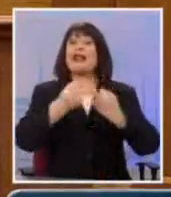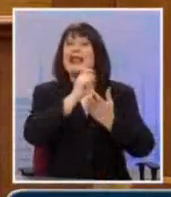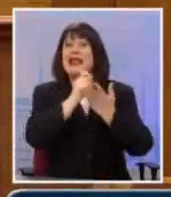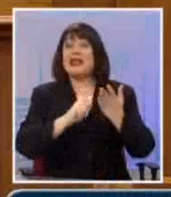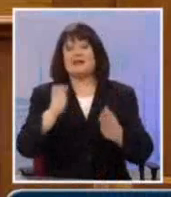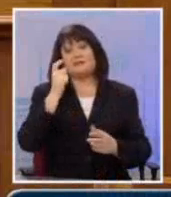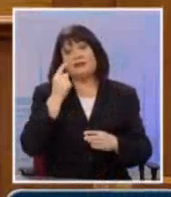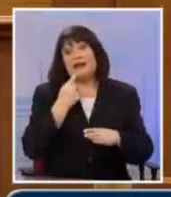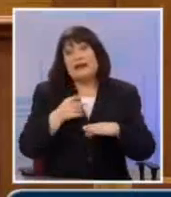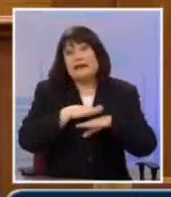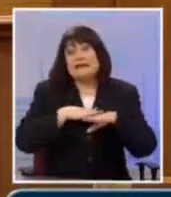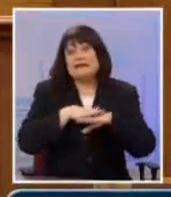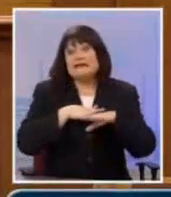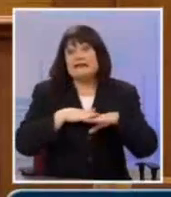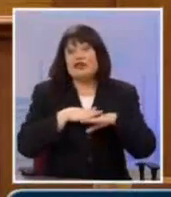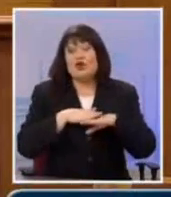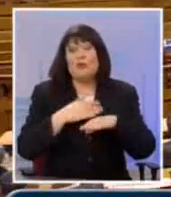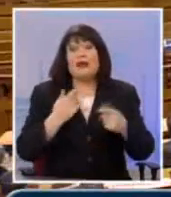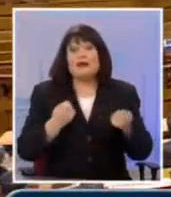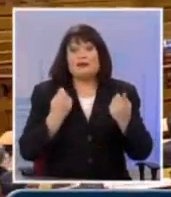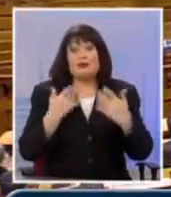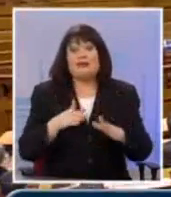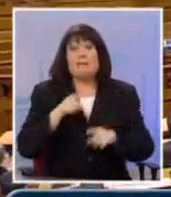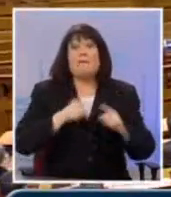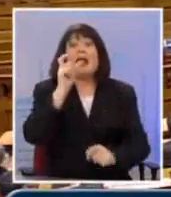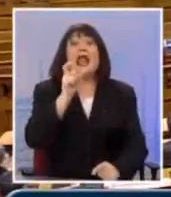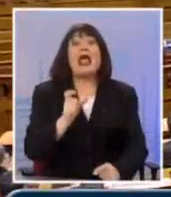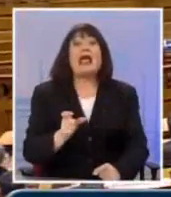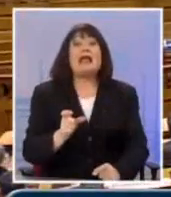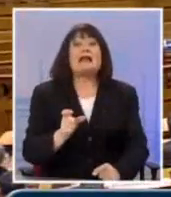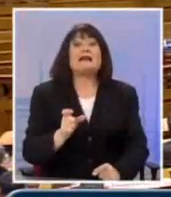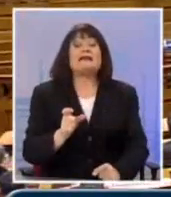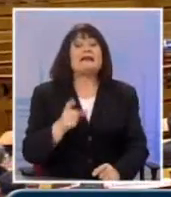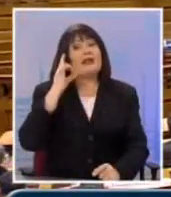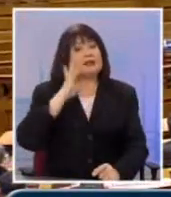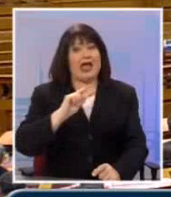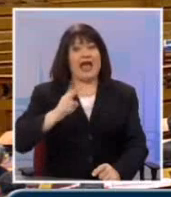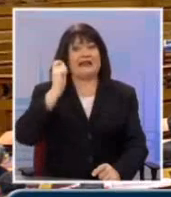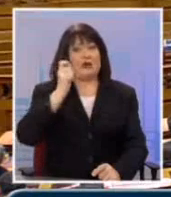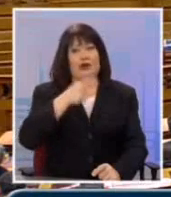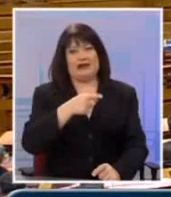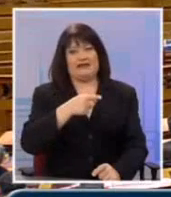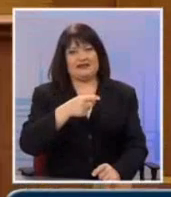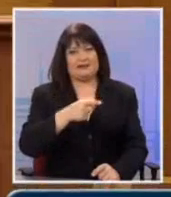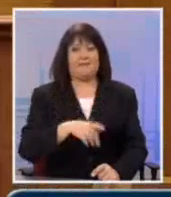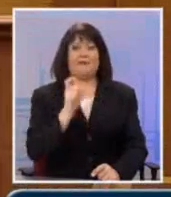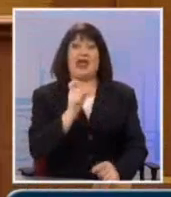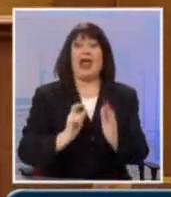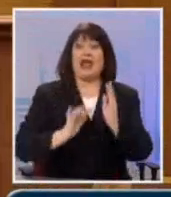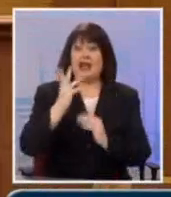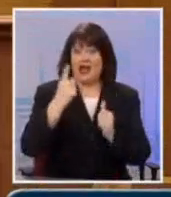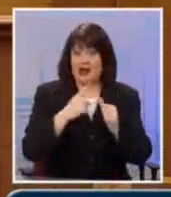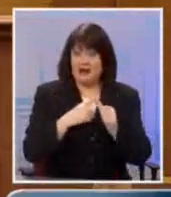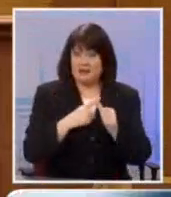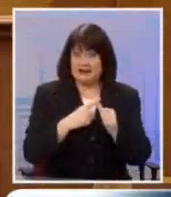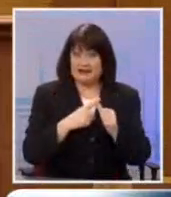ζητώ συγγνώμη γιατί μόλις χρησιμοποίησα κάποιες λέξεις που δεν τις καταλαβαίνει η αντιπολίτευση. Τη λέξη ανάπτυξη την